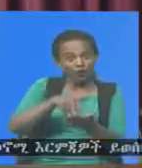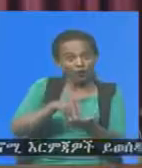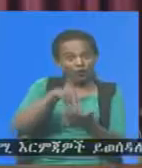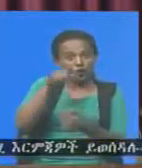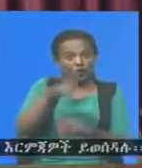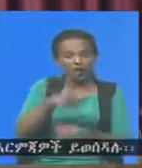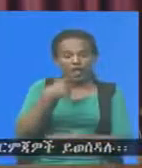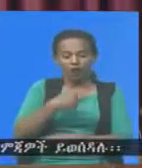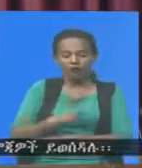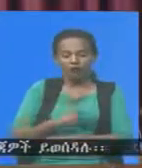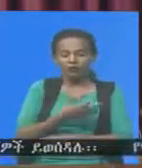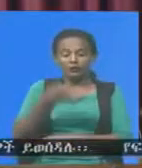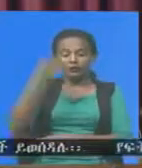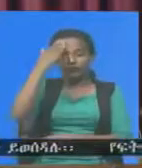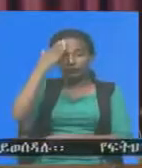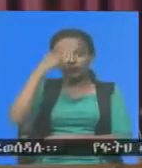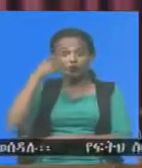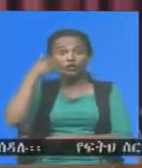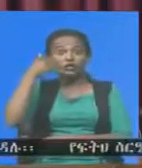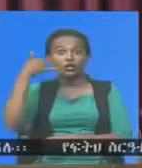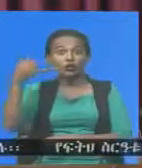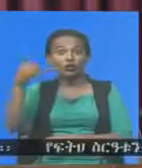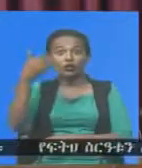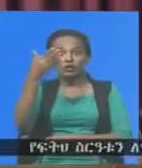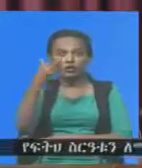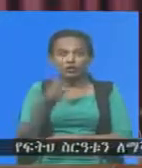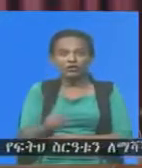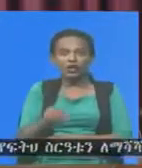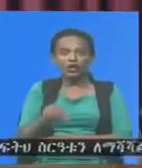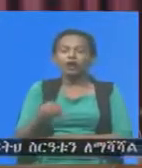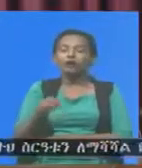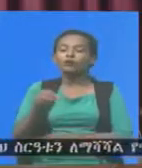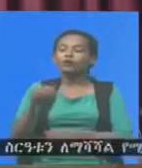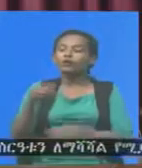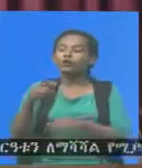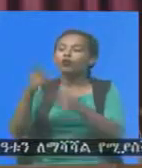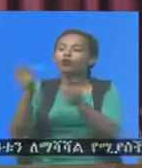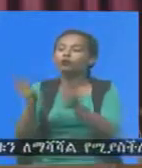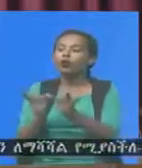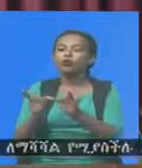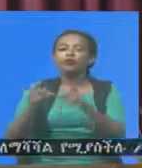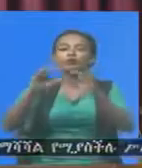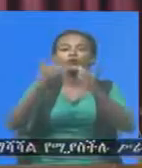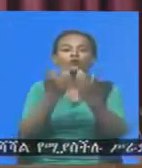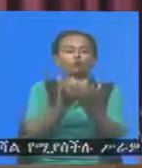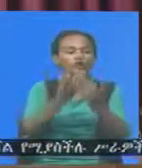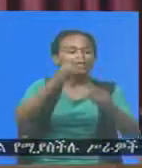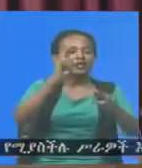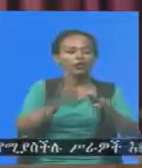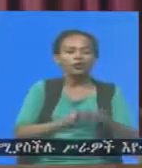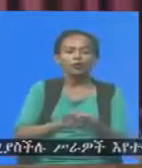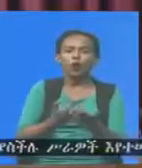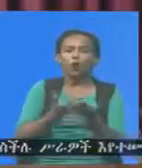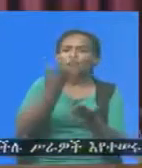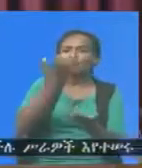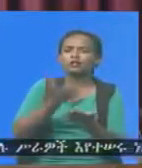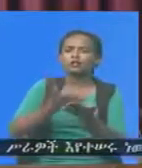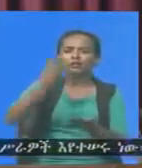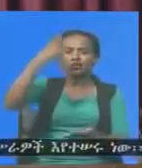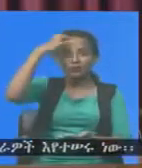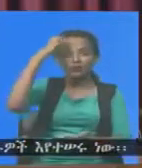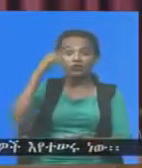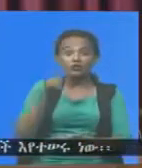እንደምታውቁት ቴሌኮም እየገዛ በየስቶሩ ያከማቸው ሀብትና ንብረት የመንግስት ለሆነ